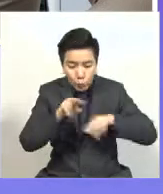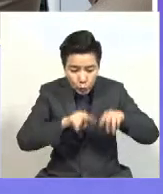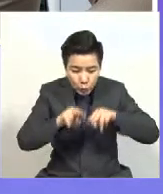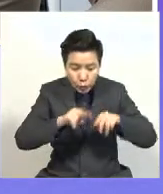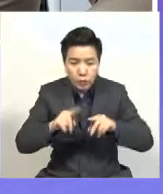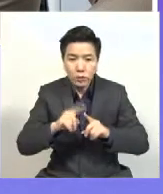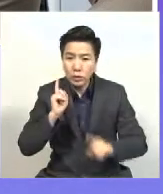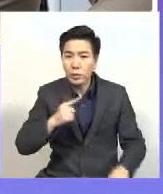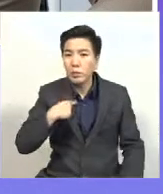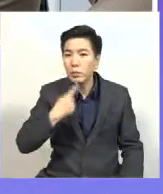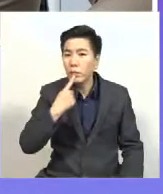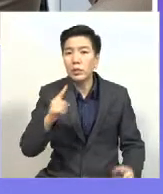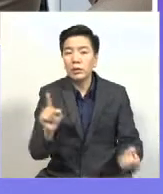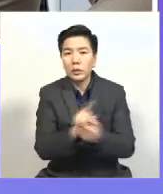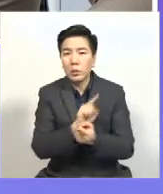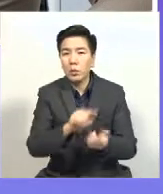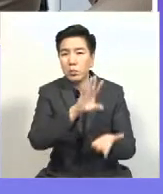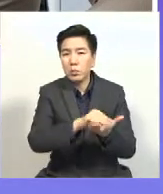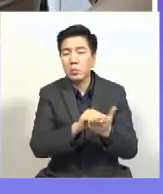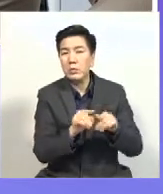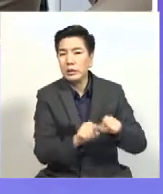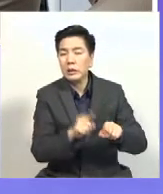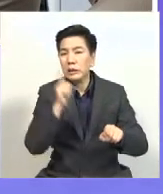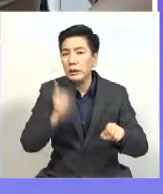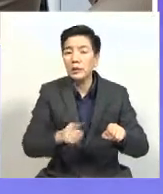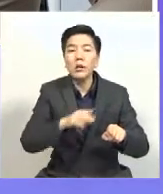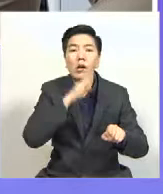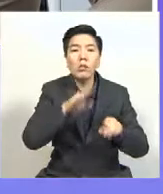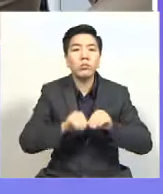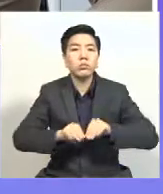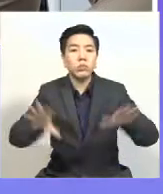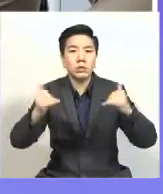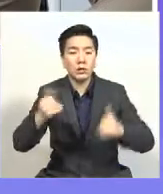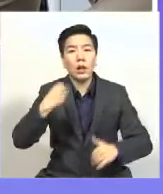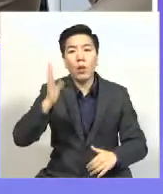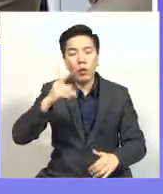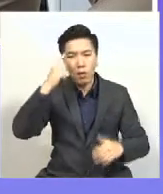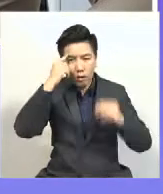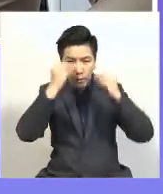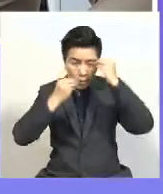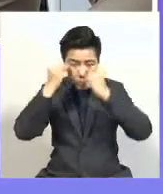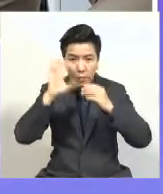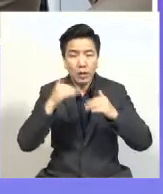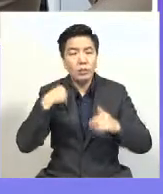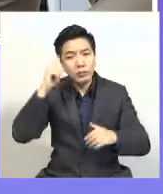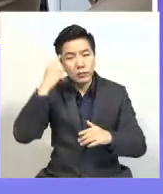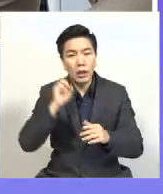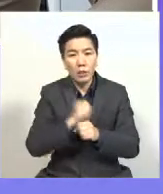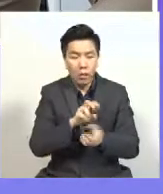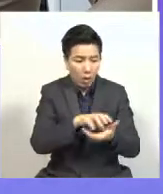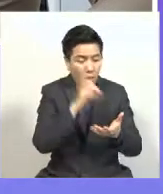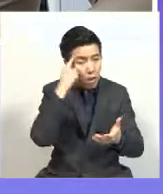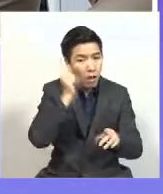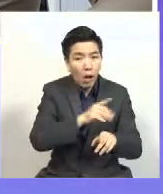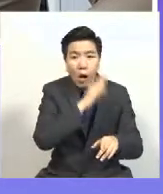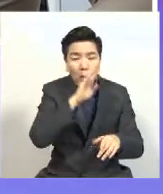วก็ยืนยันกับสังคมว่าข้อมูลเหล่านั้นเนี่ยเป็นเท็จเพื่อมิให้ประชาชนเนี่ยเกิดความสับสนนะครับอาจจะมีการส่งต่อโดยที่ไม่รู้ว่า